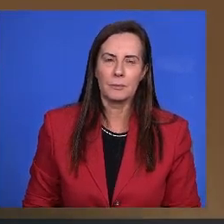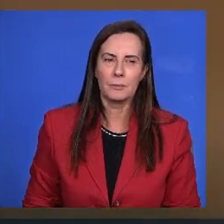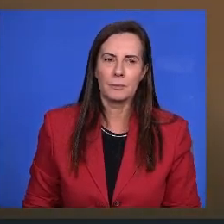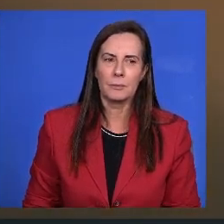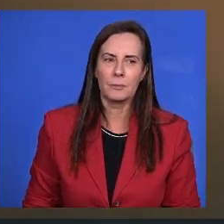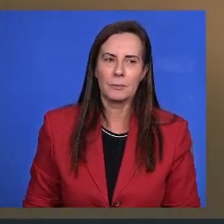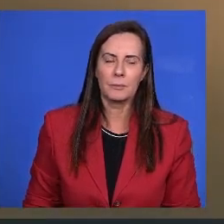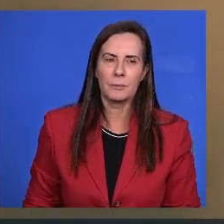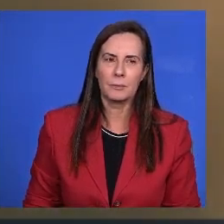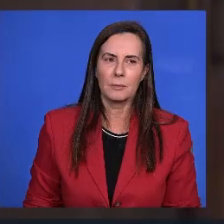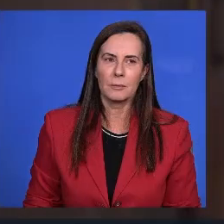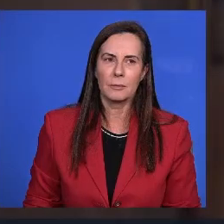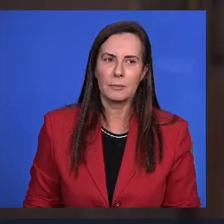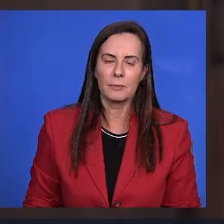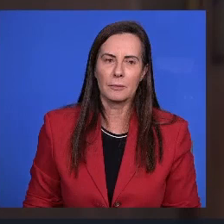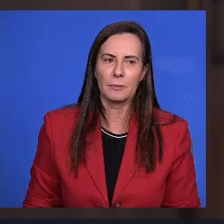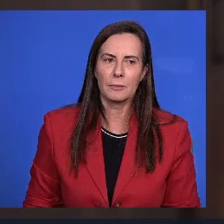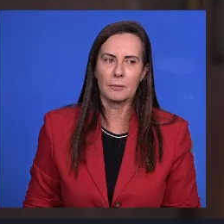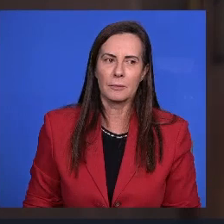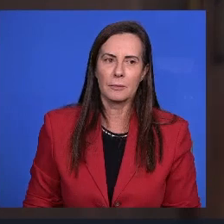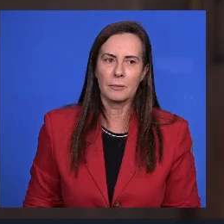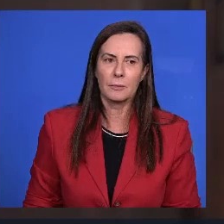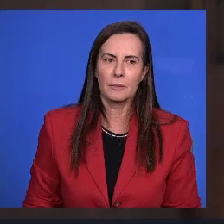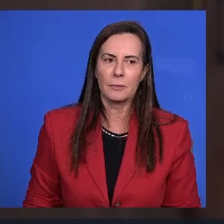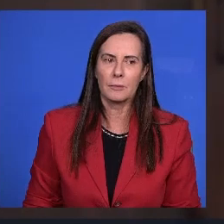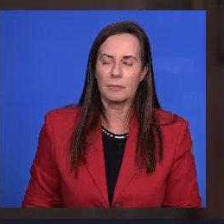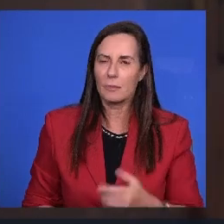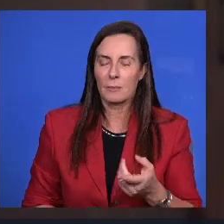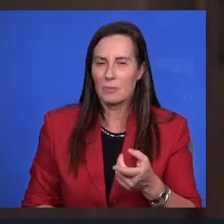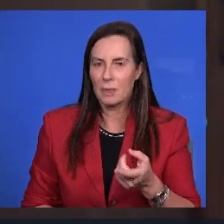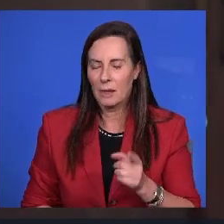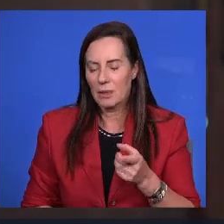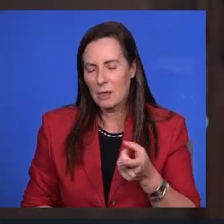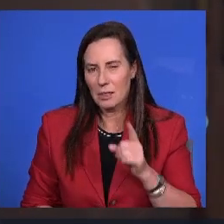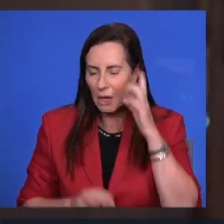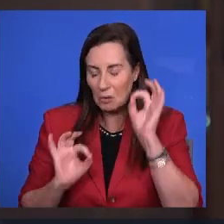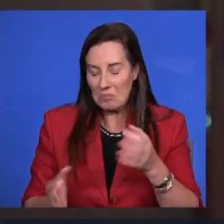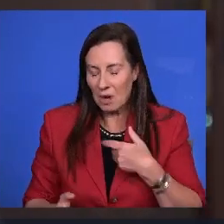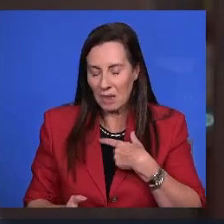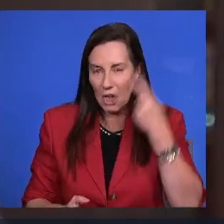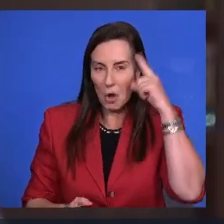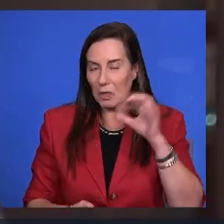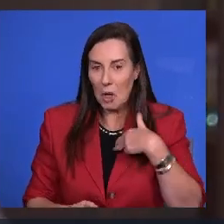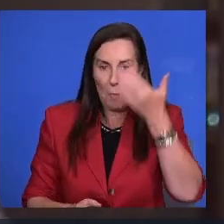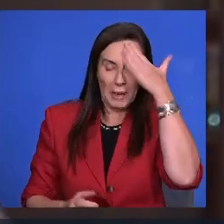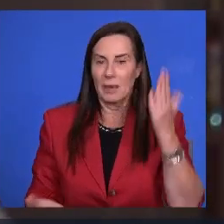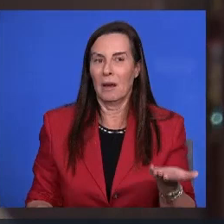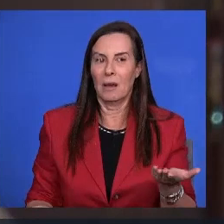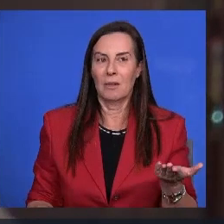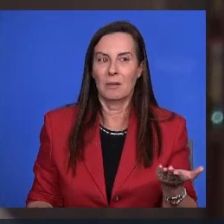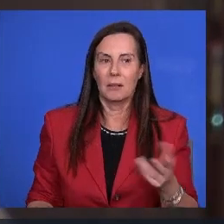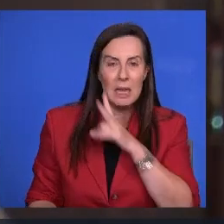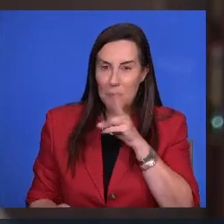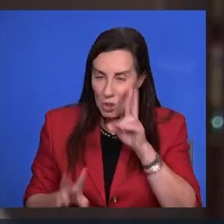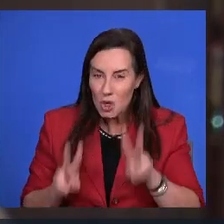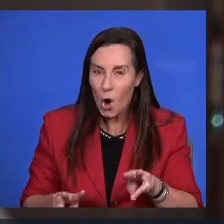העולם, תמיד יהיה עם החיום. זה לא נשמע תקין, אני לא יודעת, אני לא מכירה באמת אמא שמסוגלת להתמודד עם